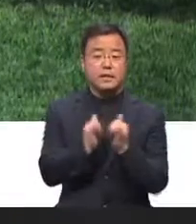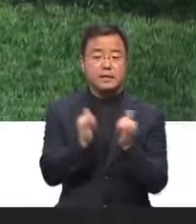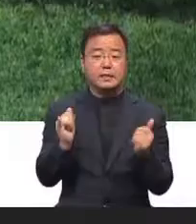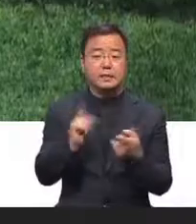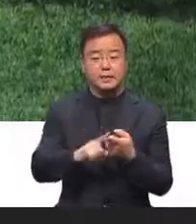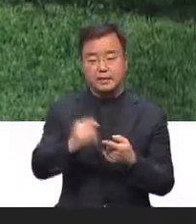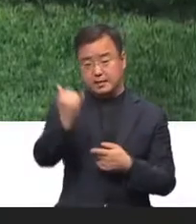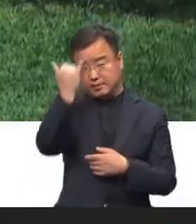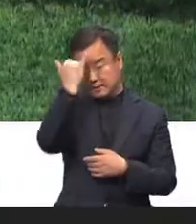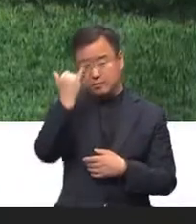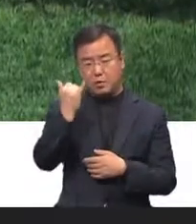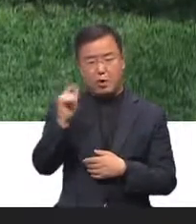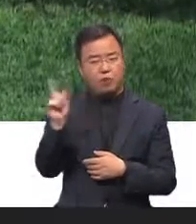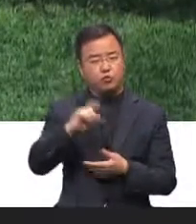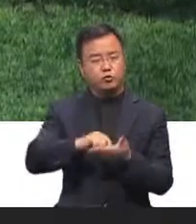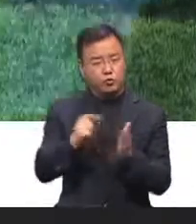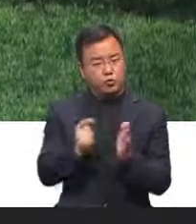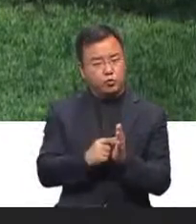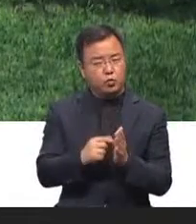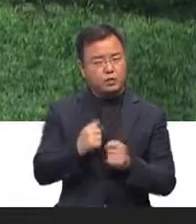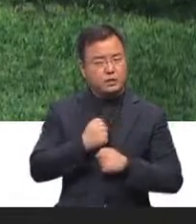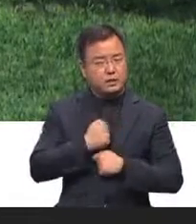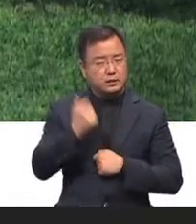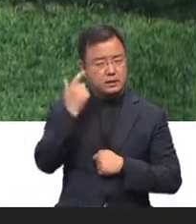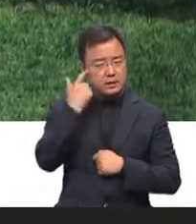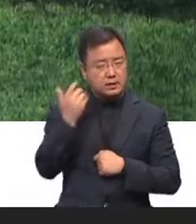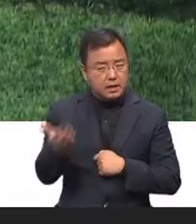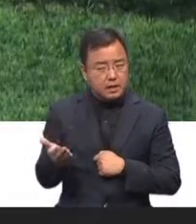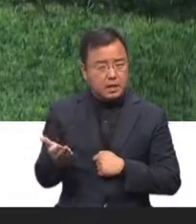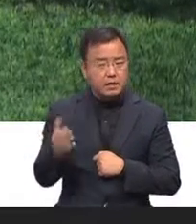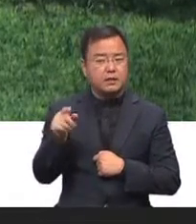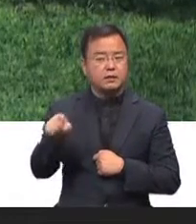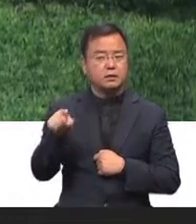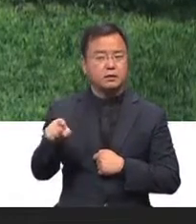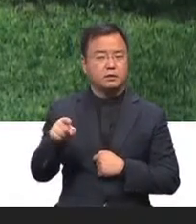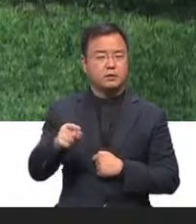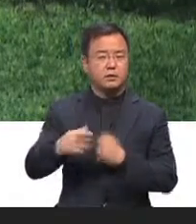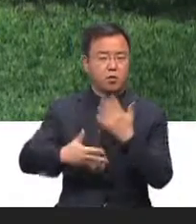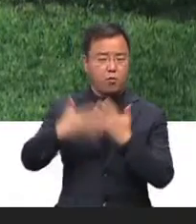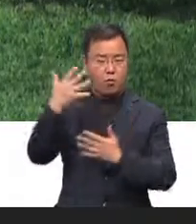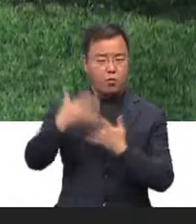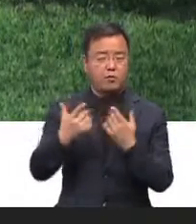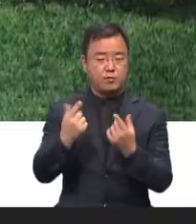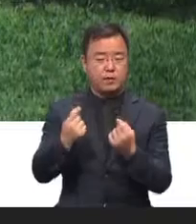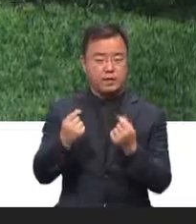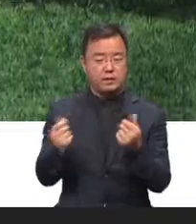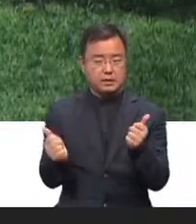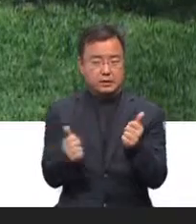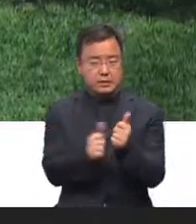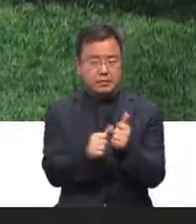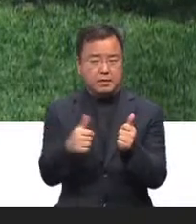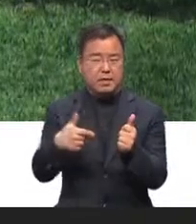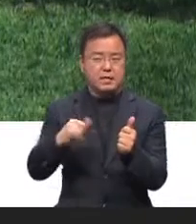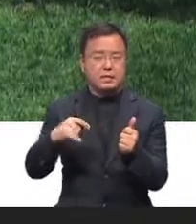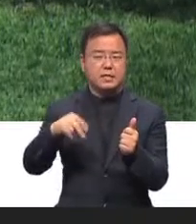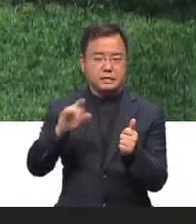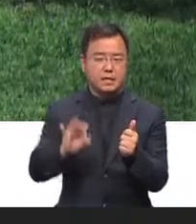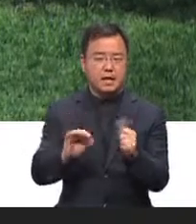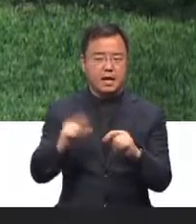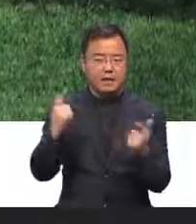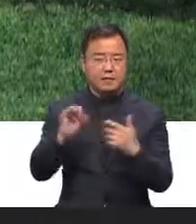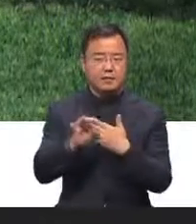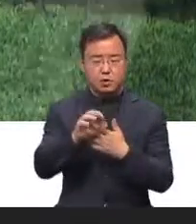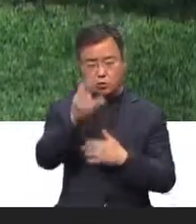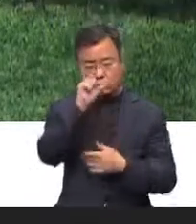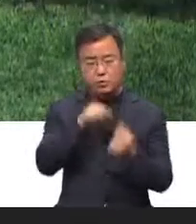예의를 어느 정도까지 지키 냐에 따라 그것이 영화의 제목처럼 기생이 되느냐 아니면 은 좋은 의미의 공생 이나 상생이